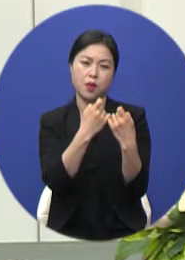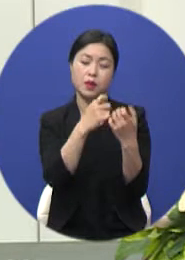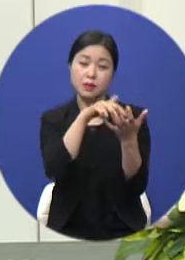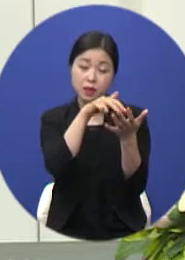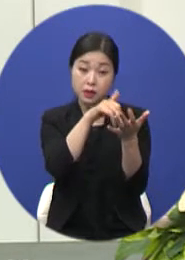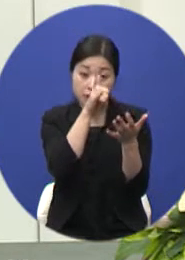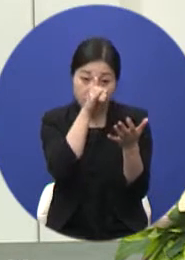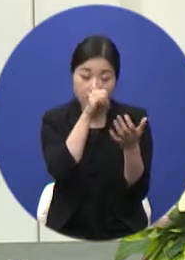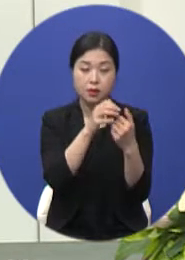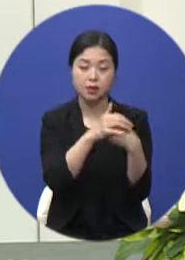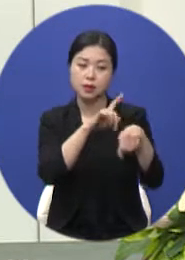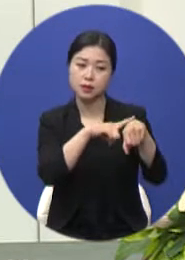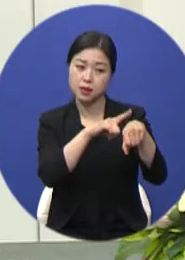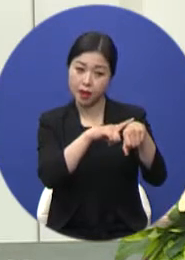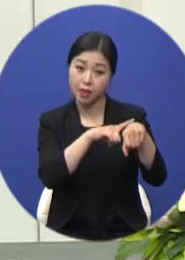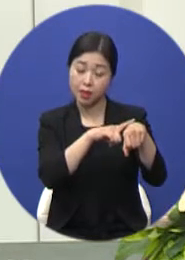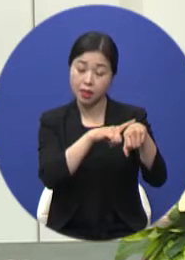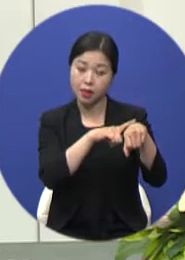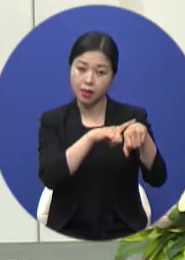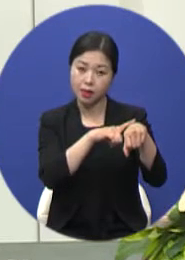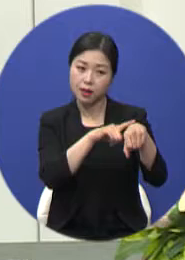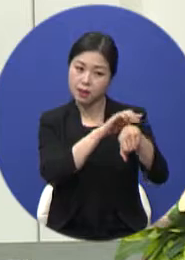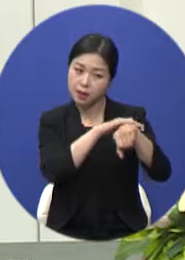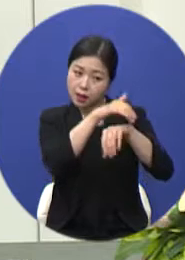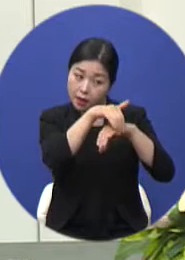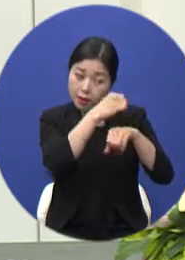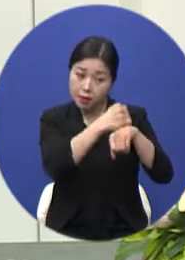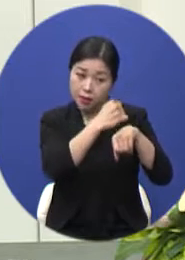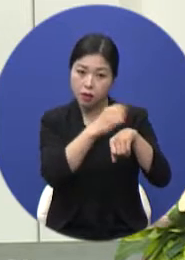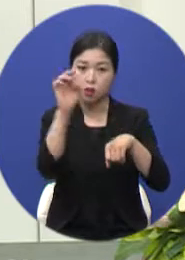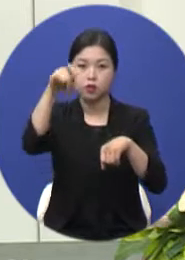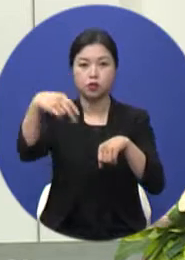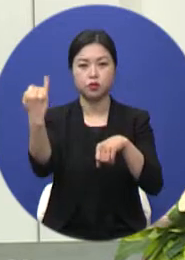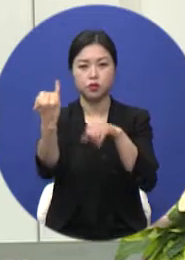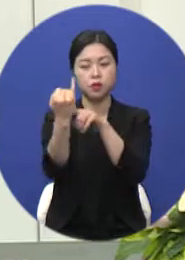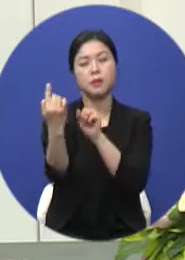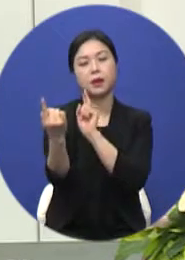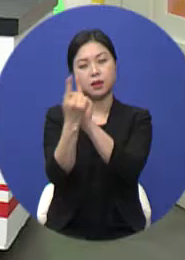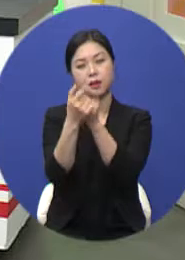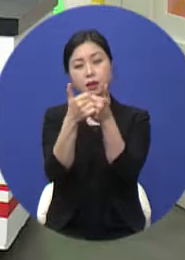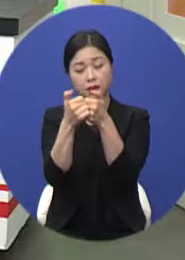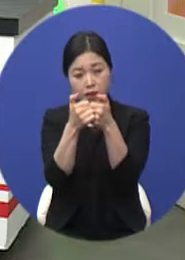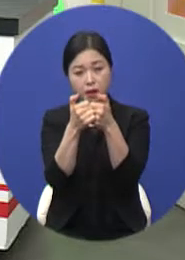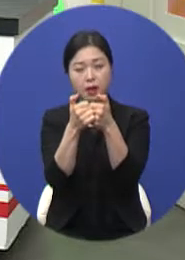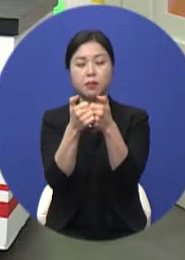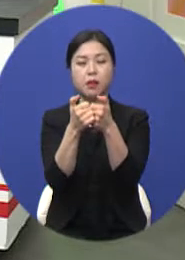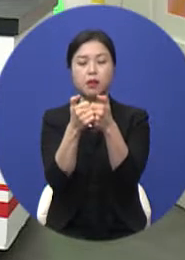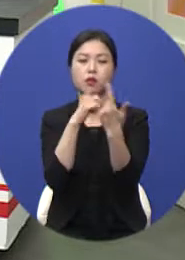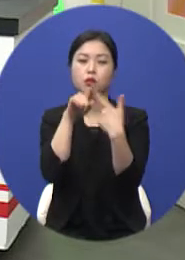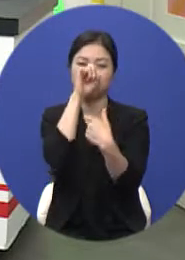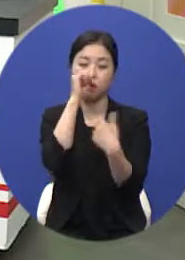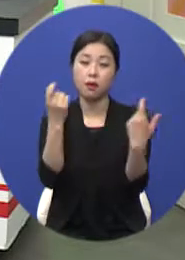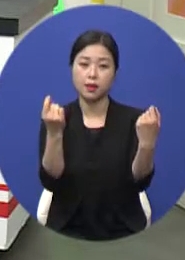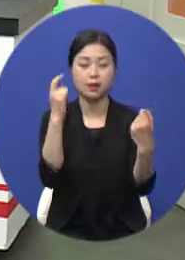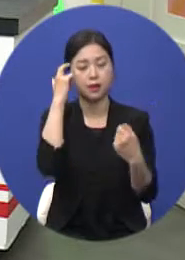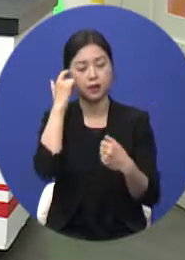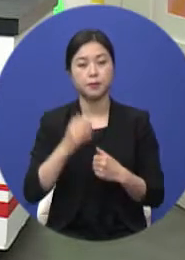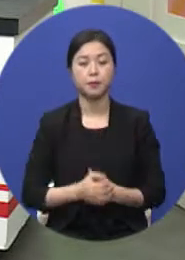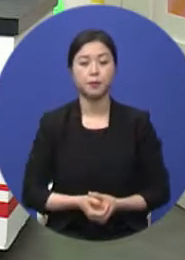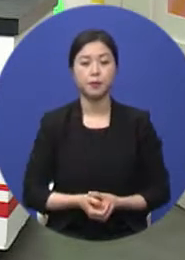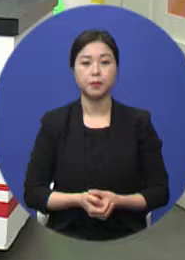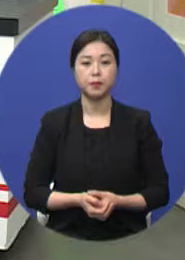그 시간 내셔가지고 유은정 원장님 한번 찾아오셔서 상담을 조금 더 받아보시는 게 좋지 않을까 싶어요.